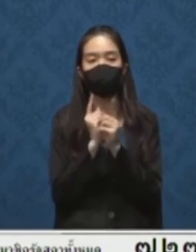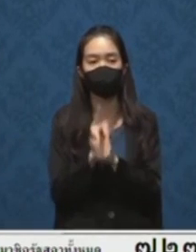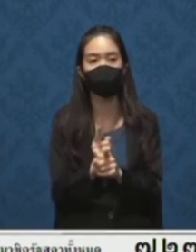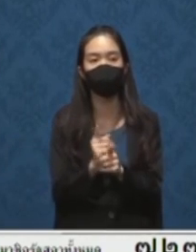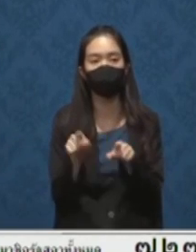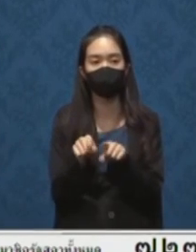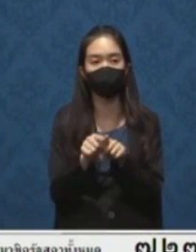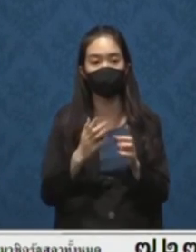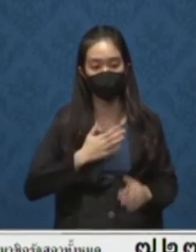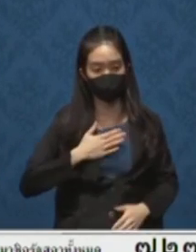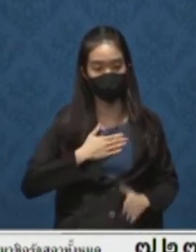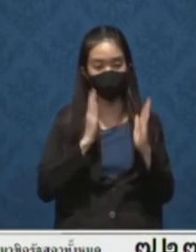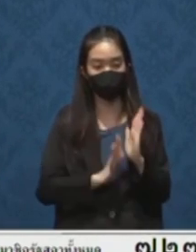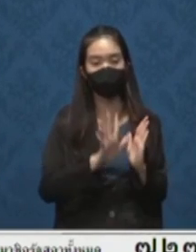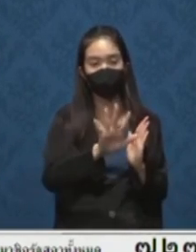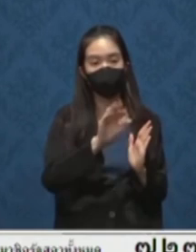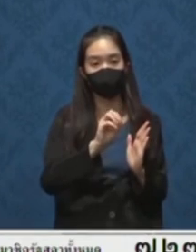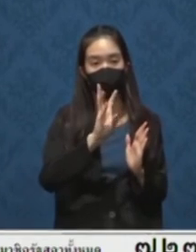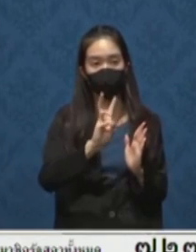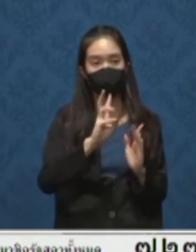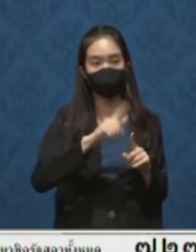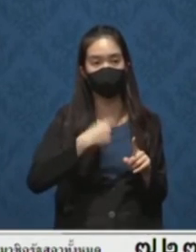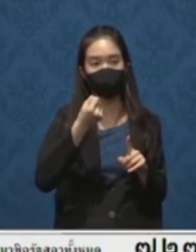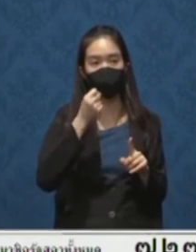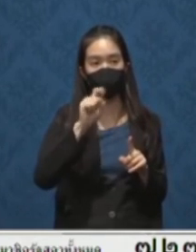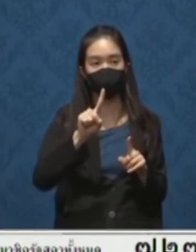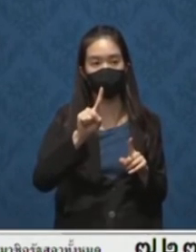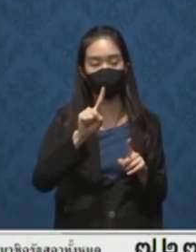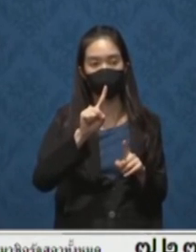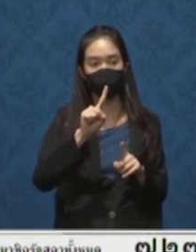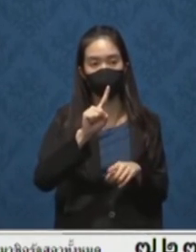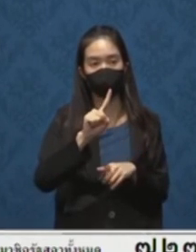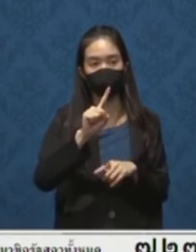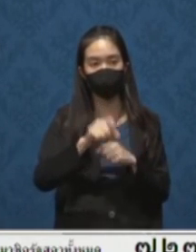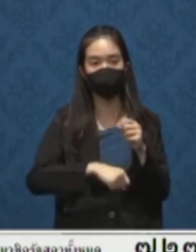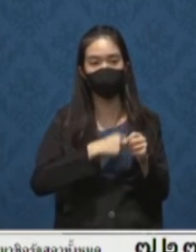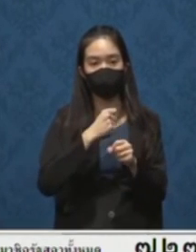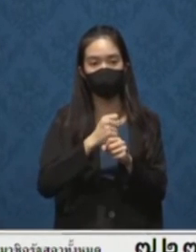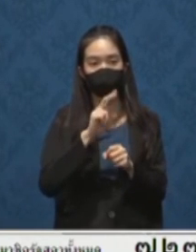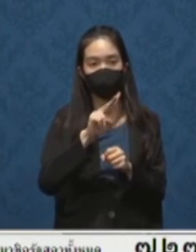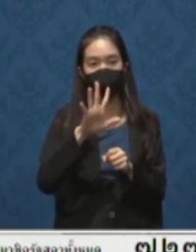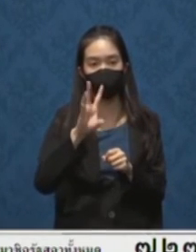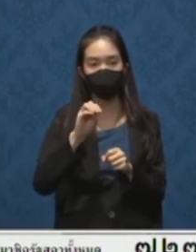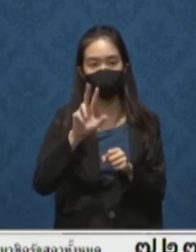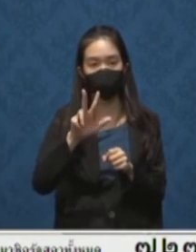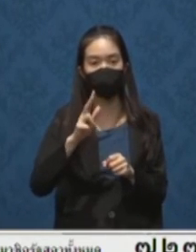ผมเป็นหนึงใ 56 ที่ลงมาติดเมื่อเดือนพฤจิกายน 2,563